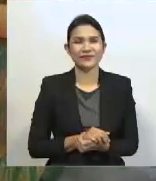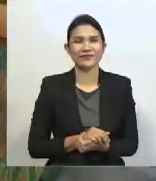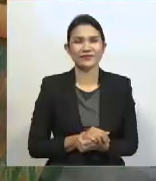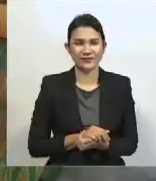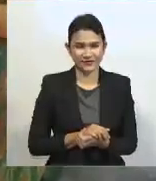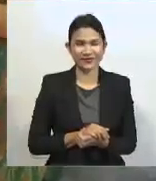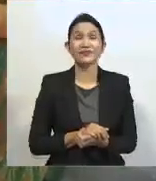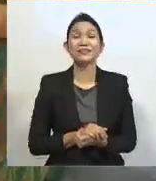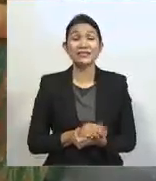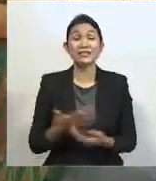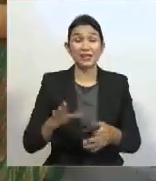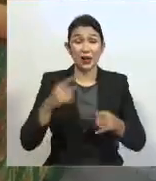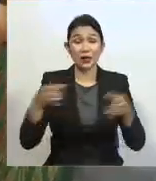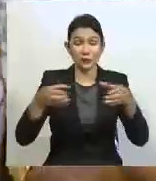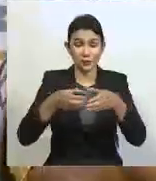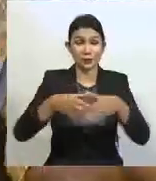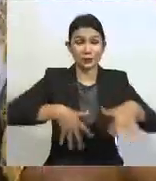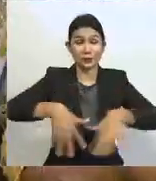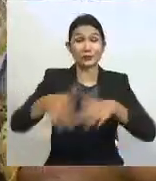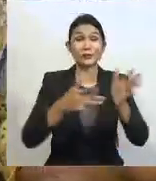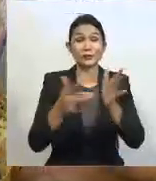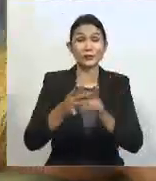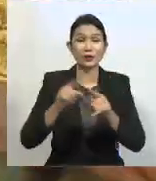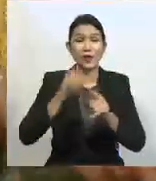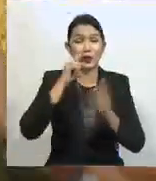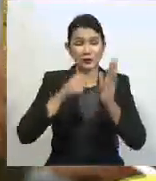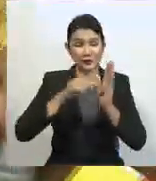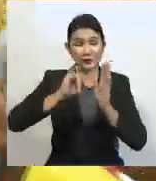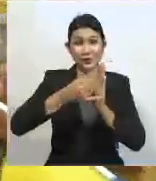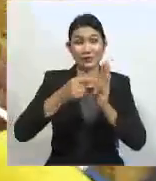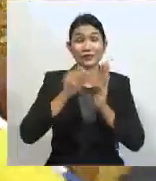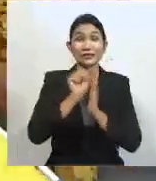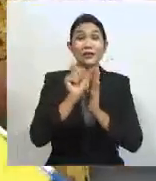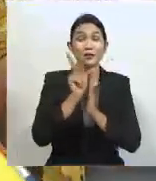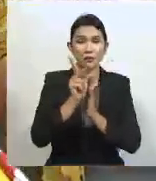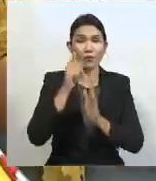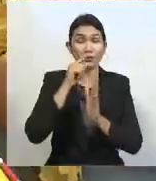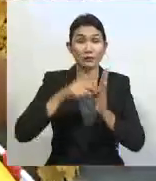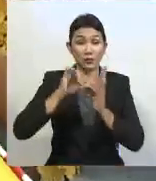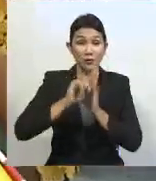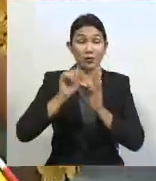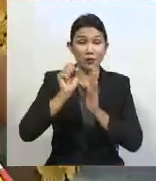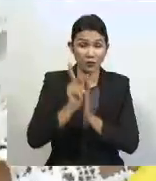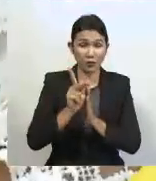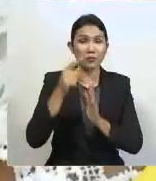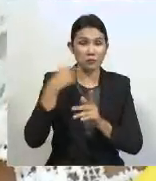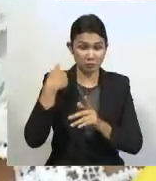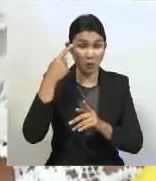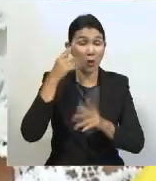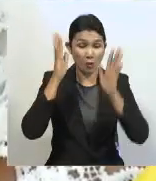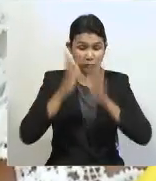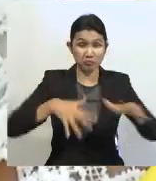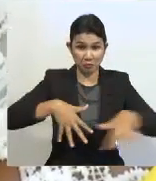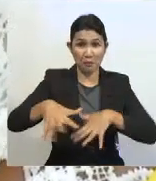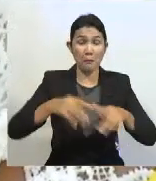ขณะพี่น้องคริสตชนคาทอลิกที่เดินทางมาจากจังหวัดสกลนครนะคะซึ่งก็ถือว่าเป็นจังหวัดที่มีคริสตชนคาทอลิกมากที่สุดในประเ